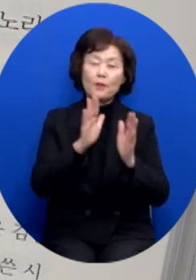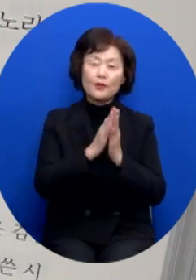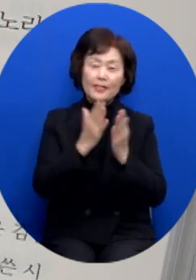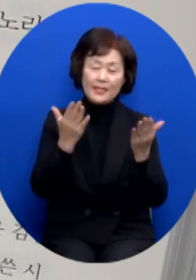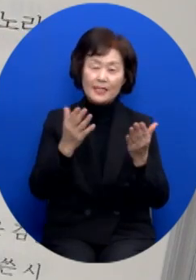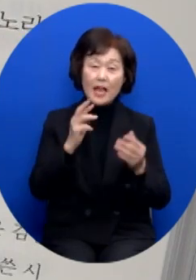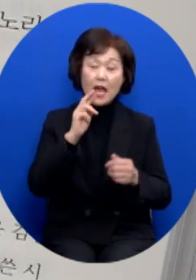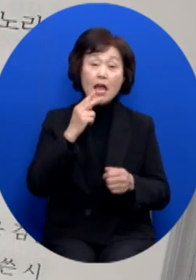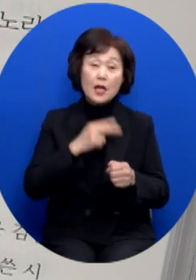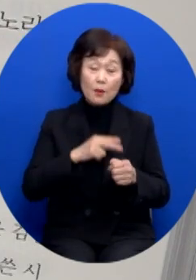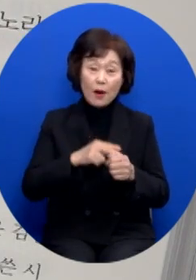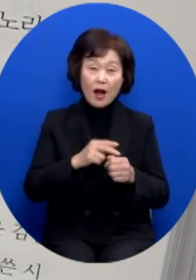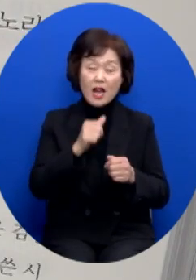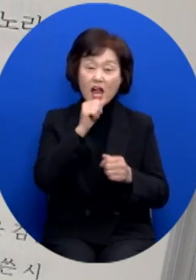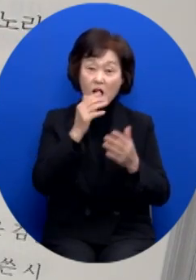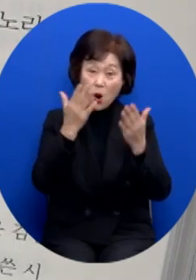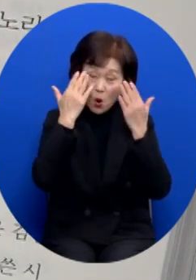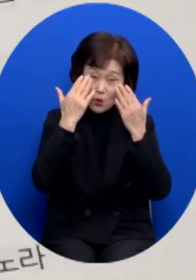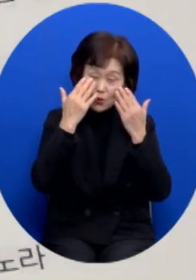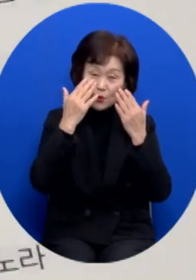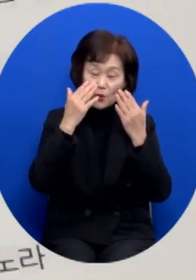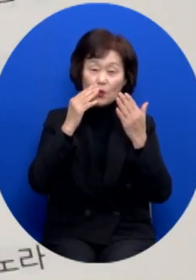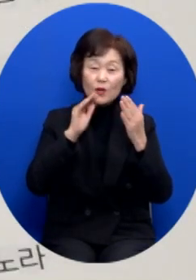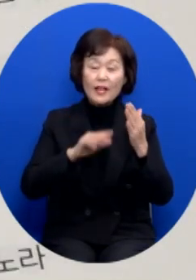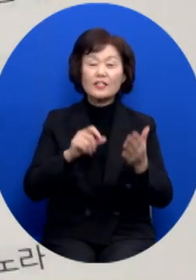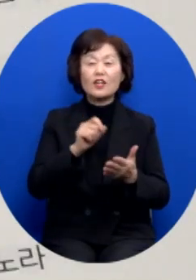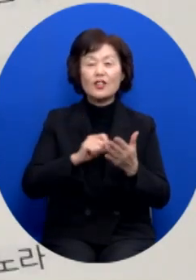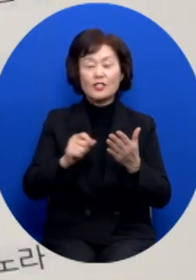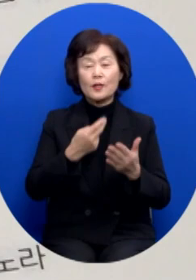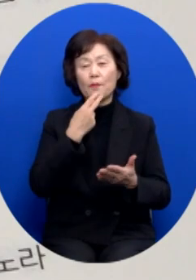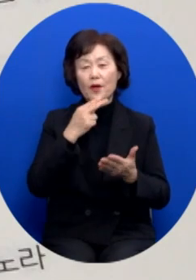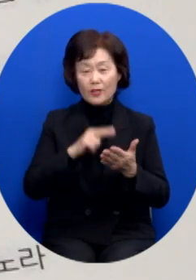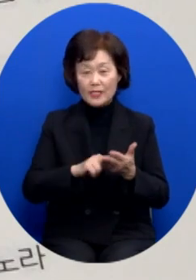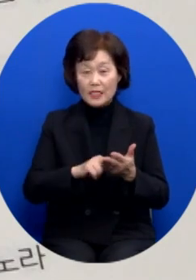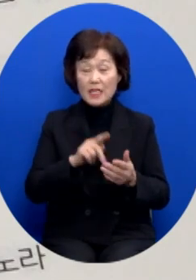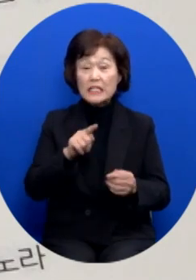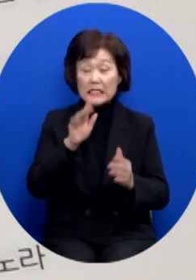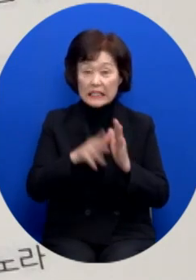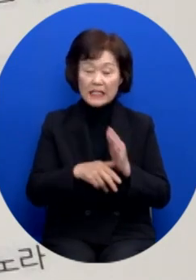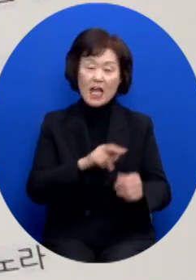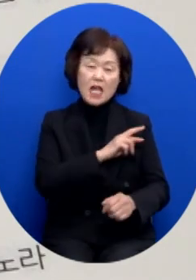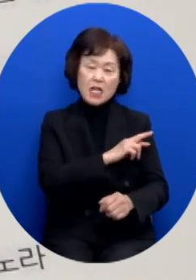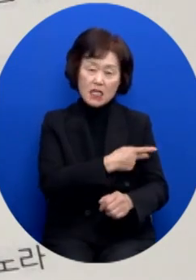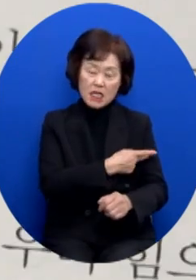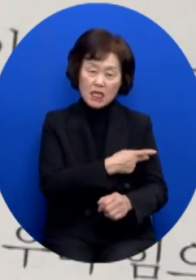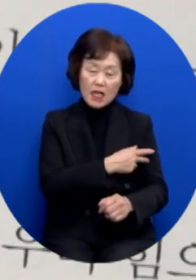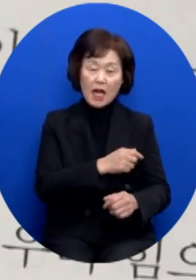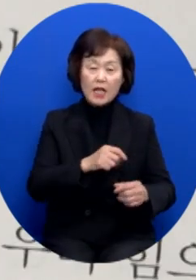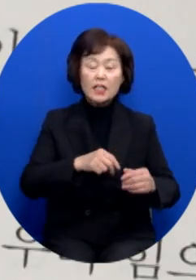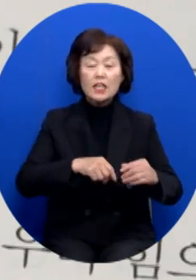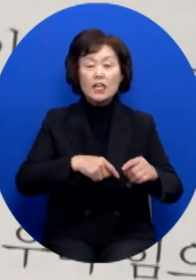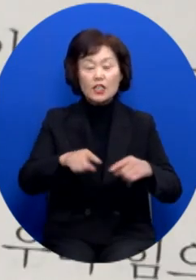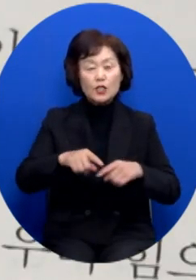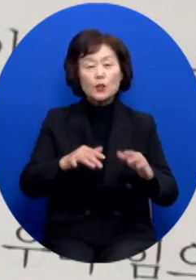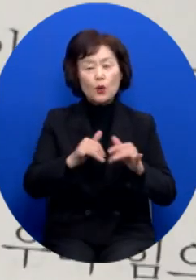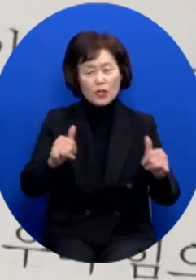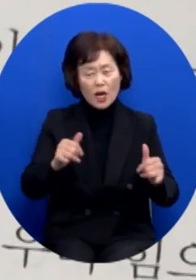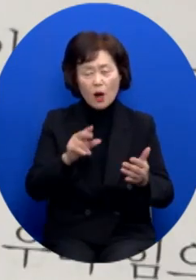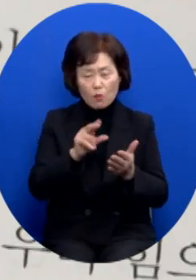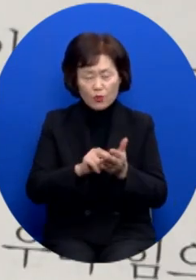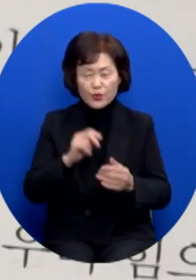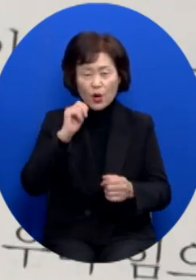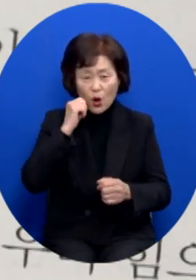바울의 옥중서신 중 하나인 빌립보서는 당시 이단 문제와 지도자 간의 불화로 어려움을 겪고 있는